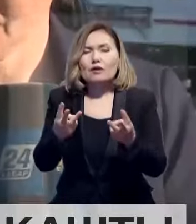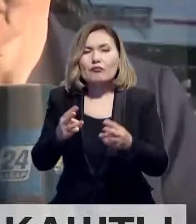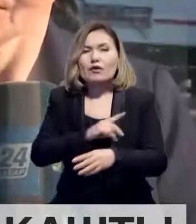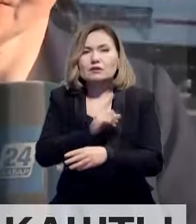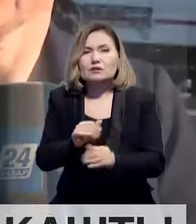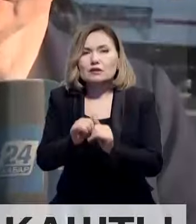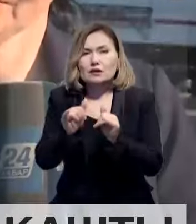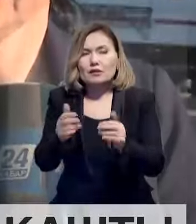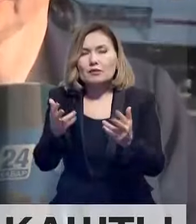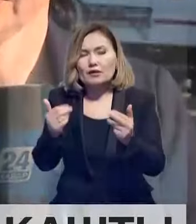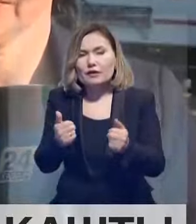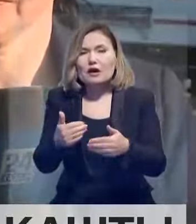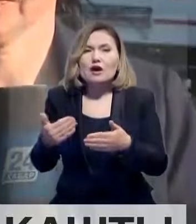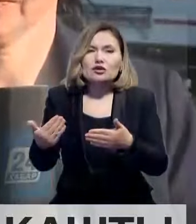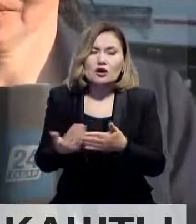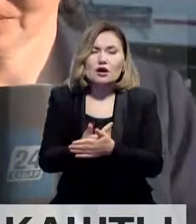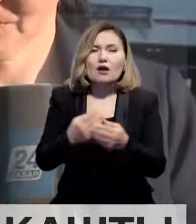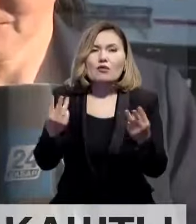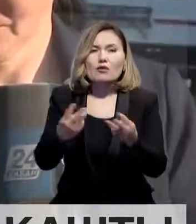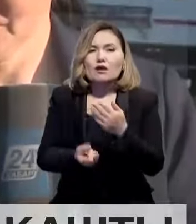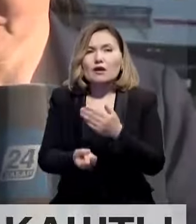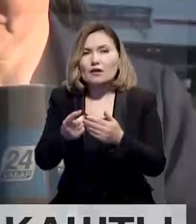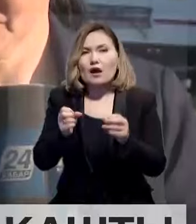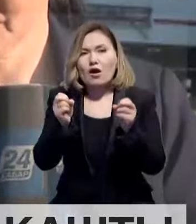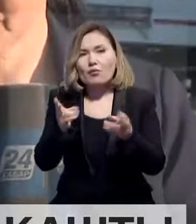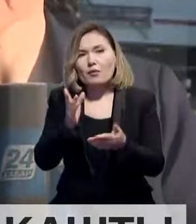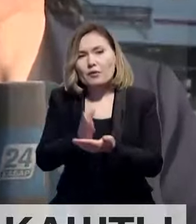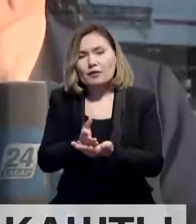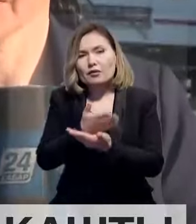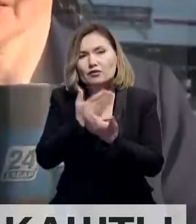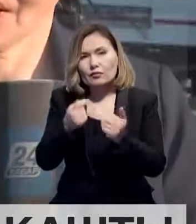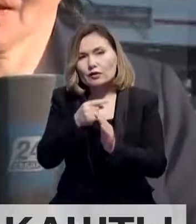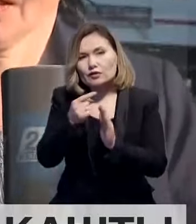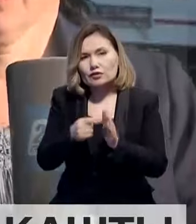кеңген жоқ па? Жаңа ошақтардың пайда болу қаупі бар мекен?